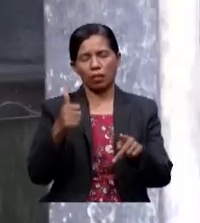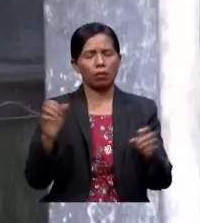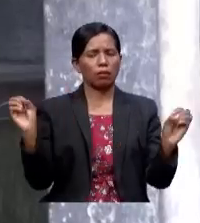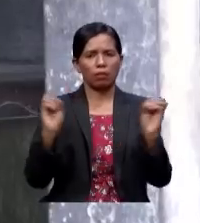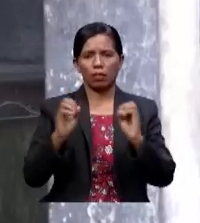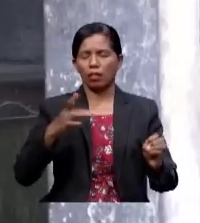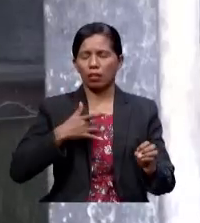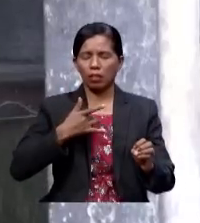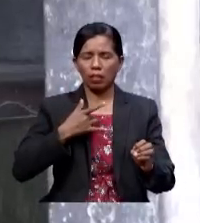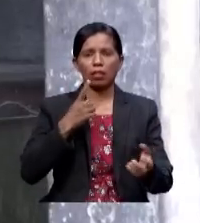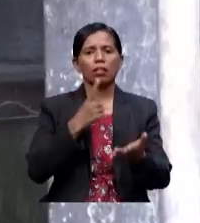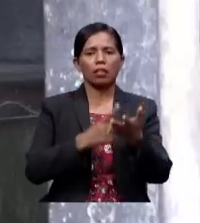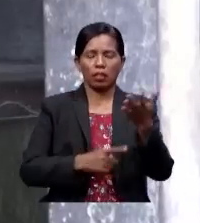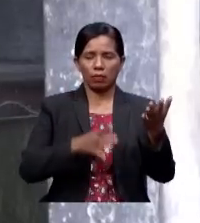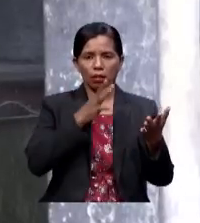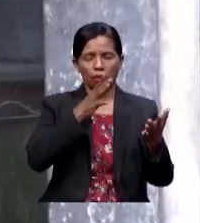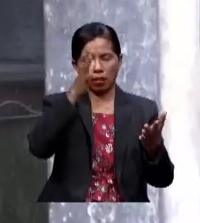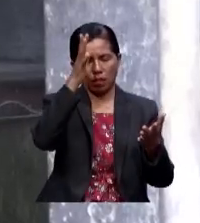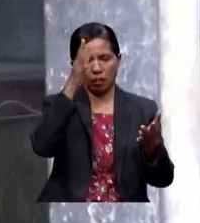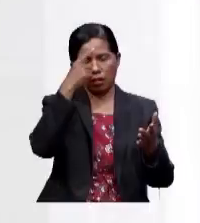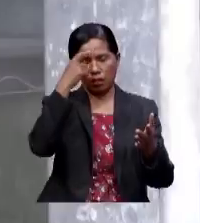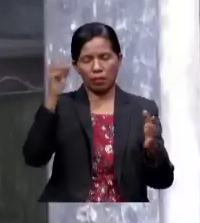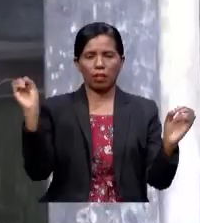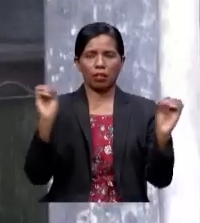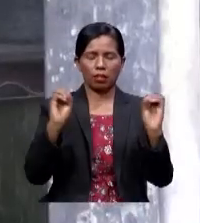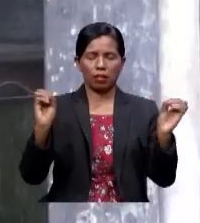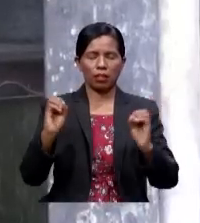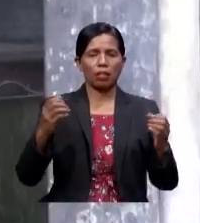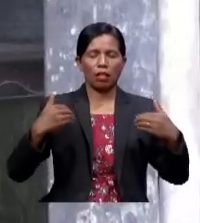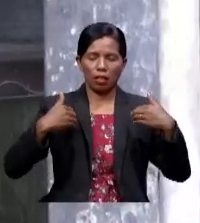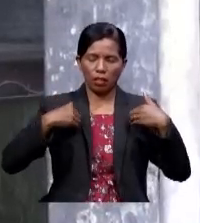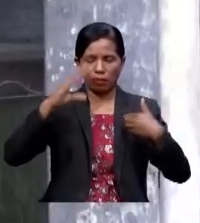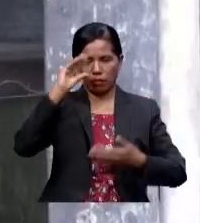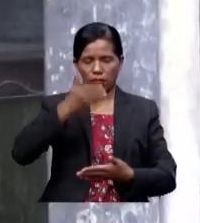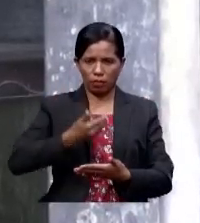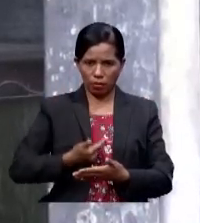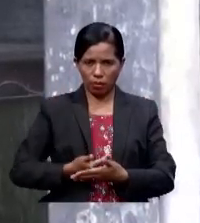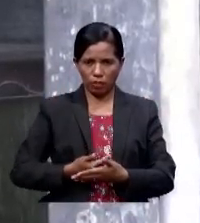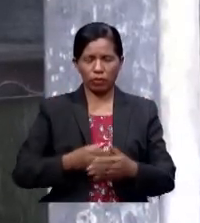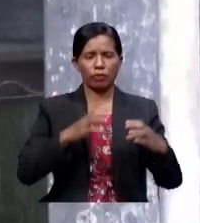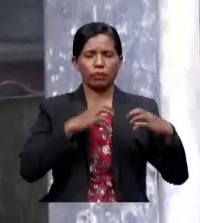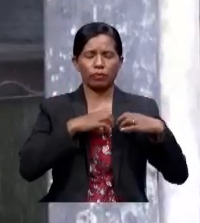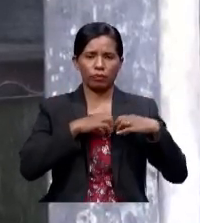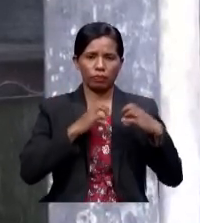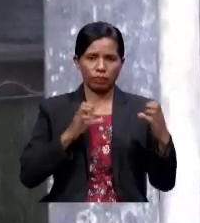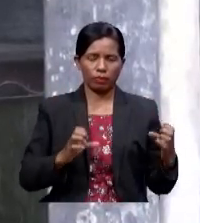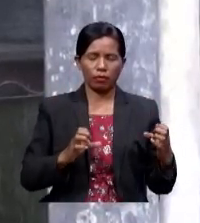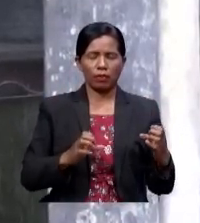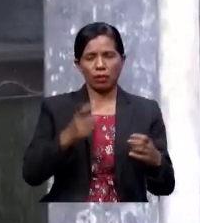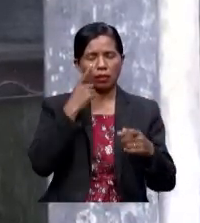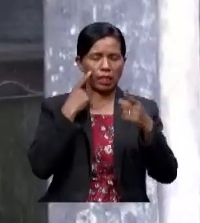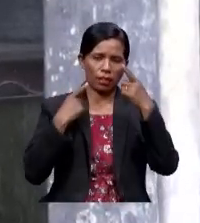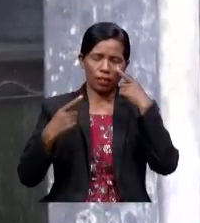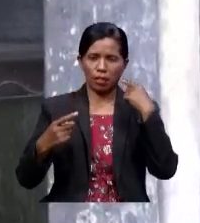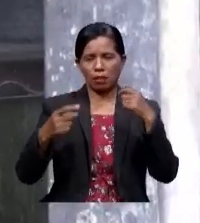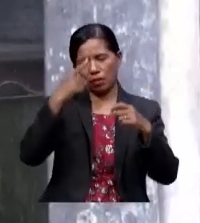no saide mak inan aman tandet la iha oan. Fuan rahum, fuan tanis, no halerik, tamba la ko